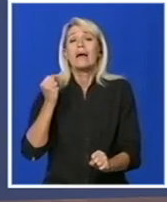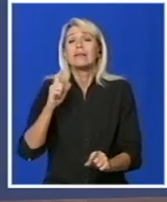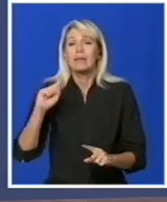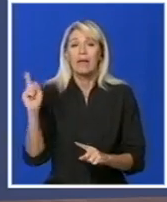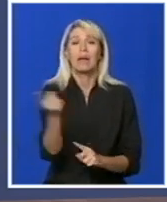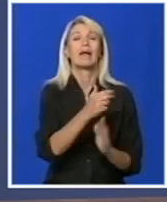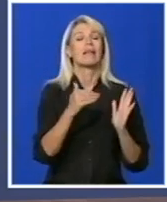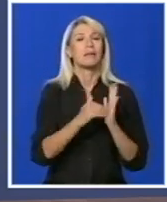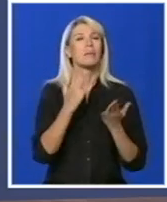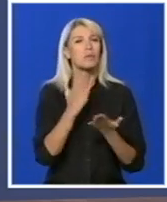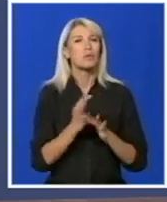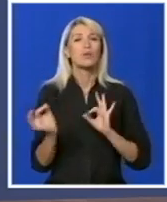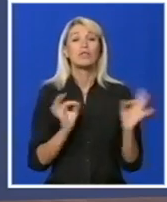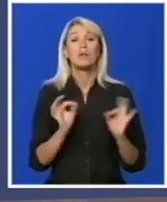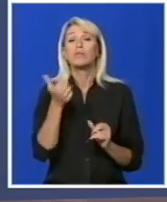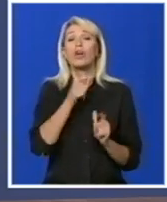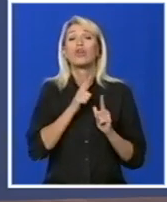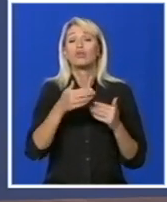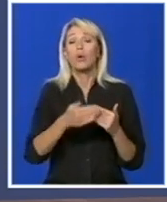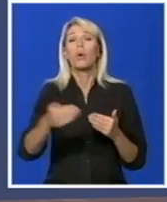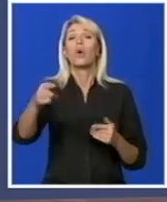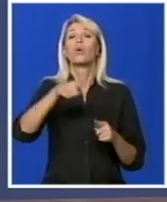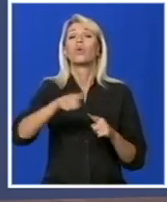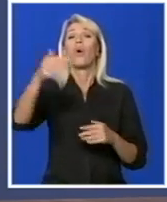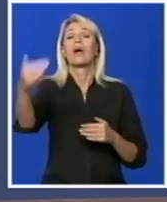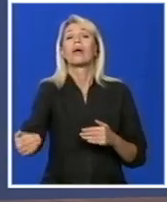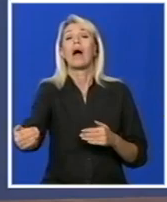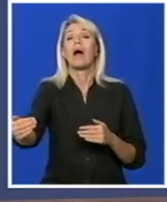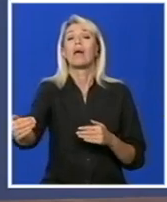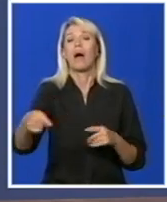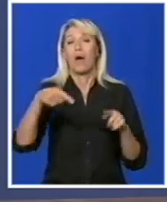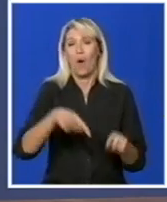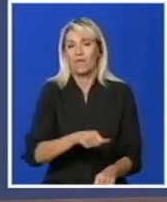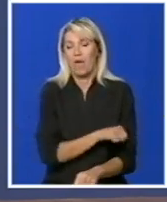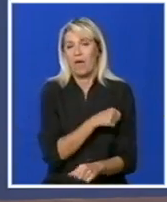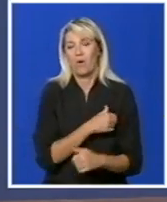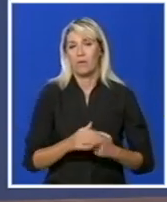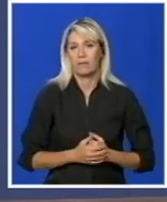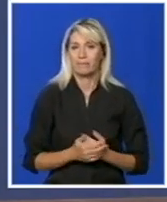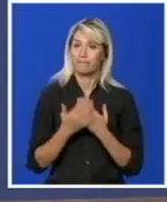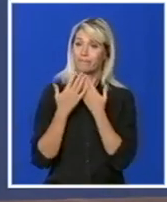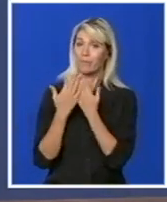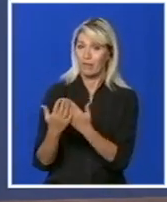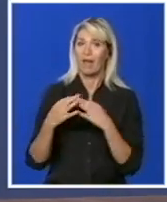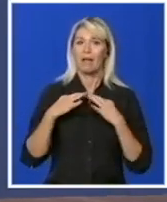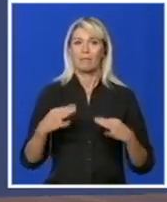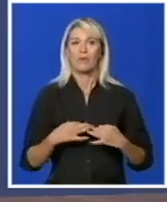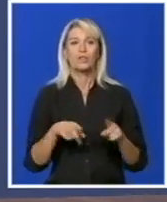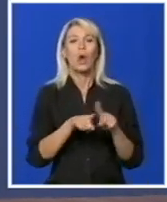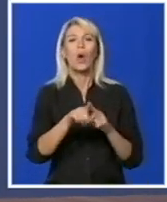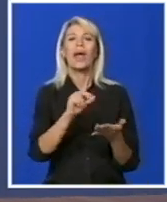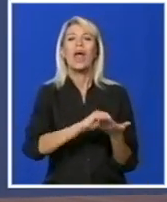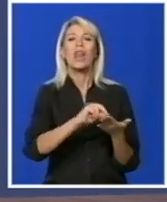nas očekuje do kraja godine. Toliko. Hvala i vama, profesore. Kolege, izvolite, možemo da počnemo